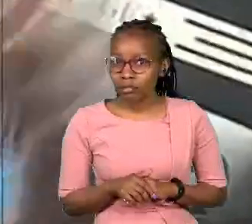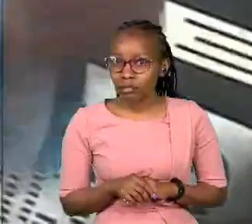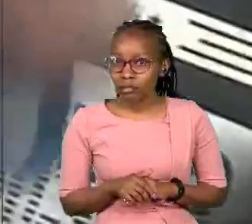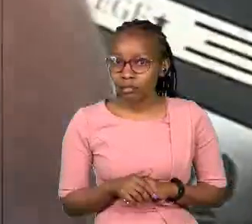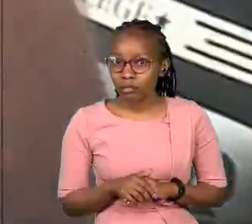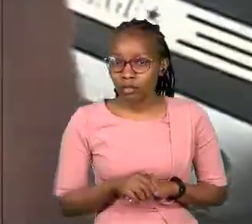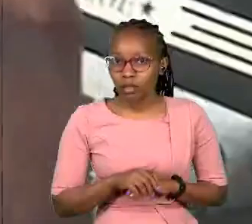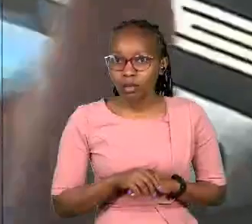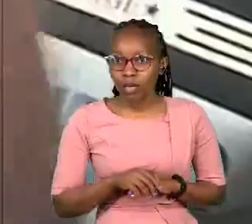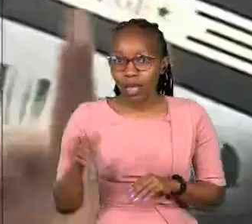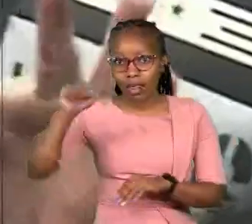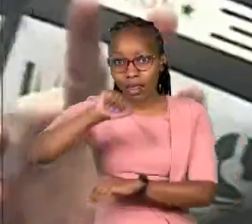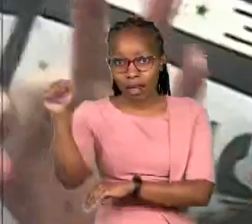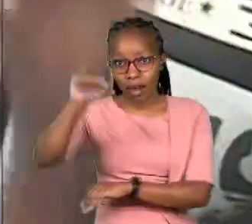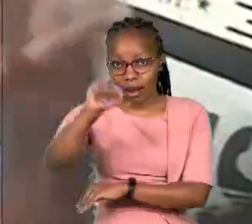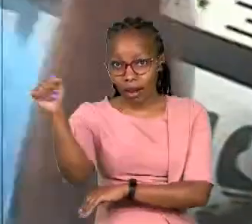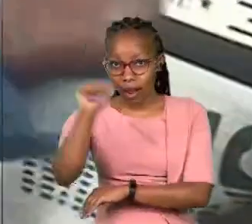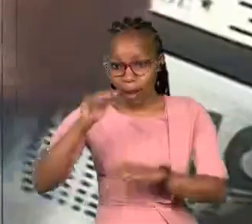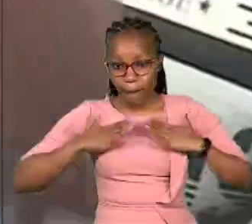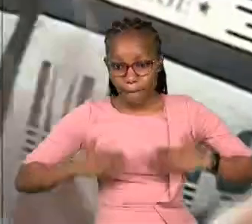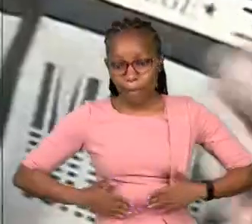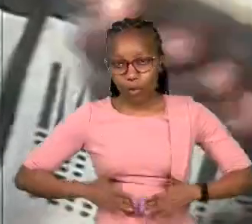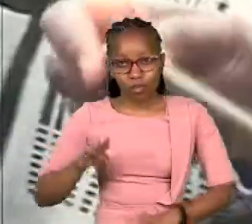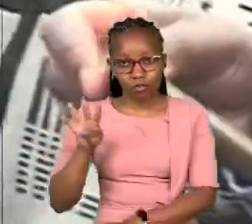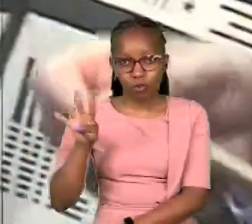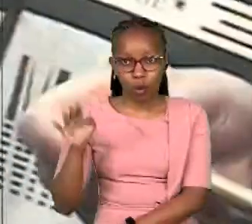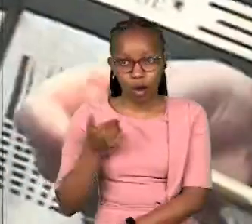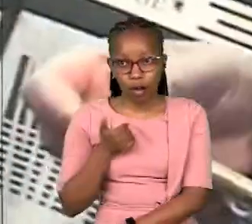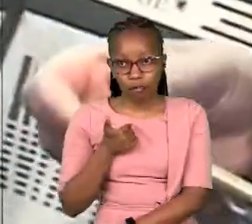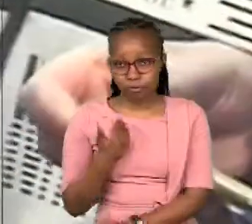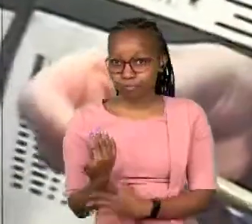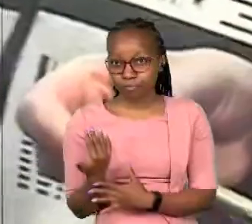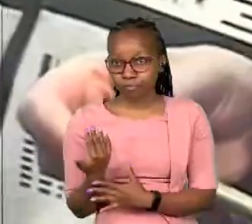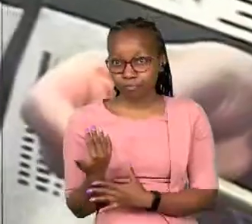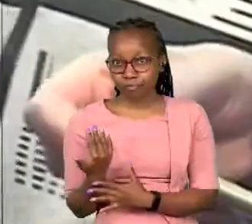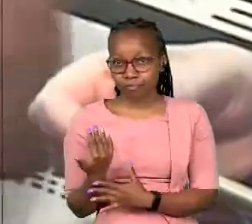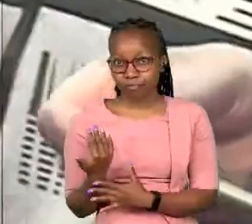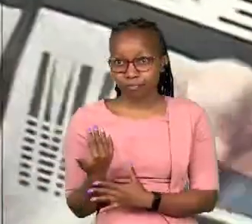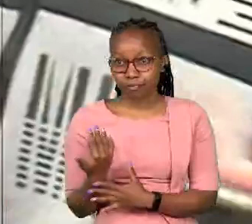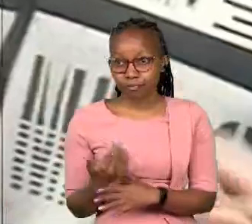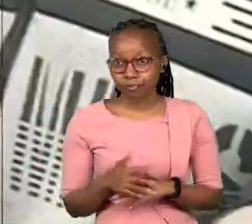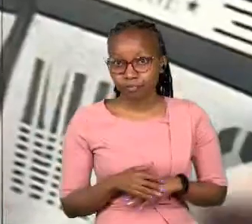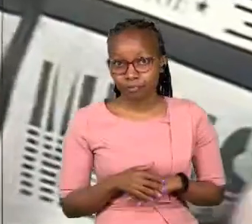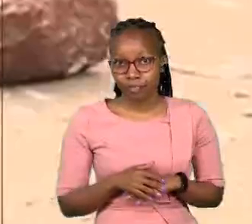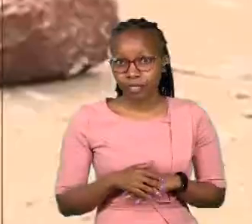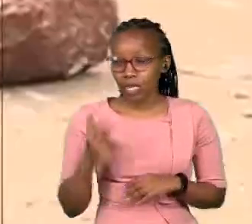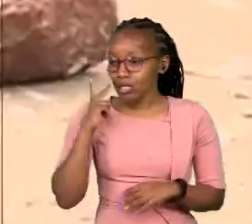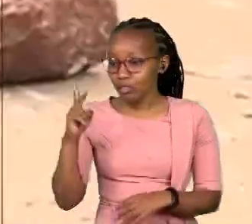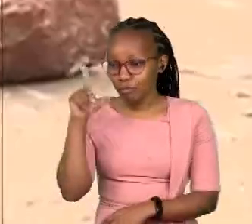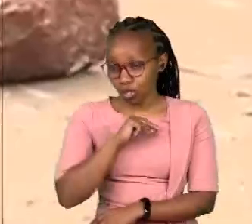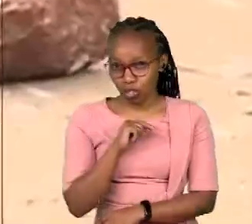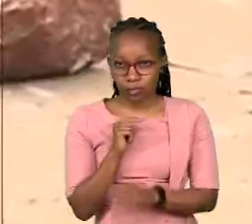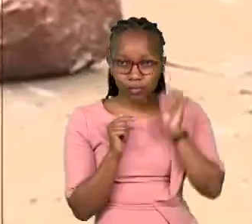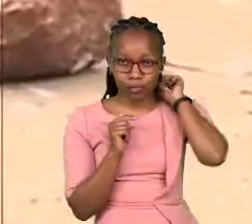ndikuruza. Nimekutana maiti ngapi? Nne. Kama alikuwa mtu wa toa tano. Eh? Yeah. I feel it.